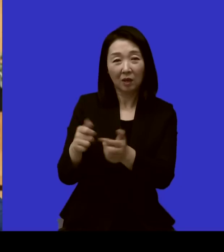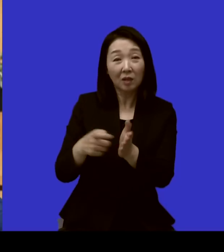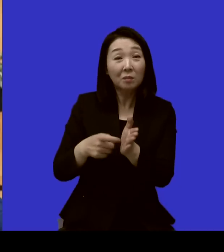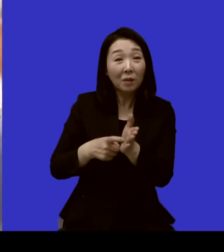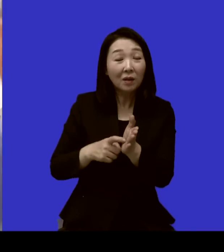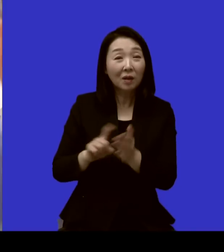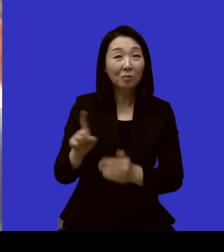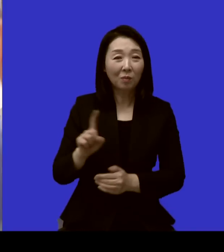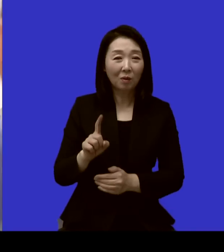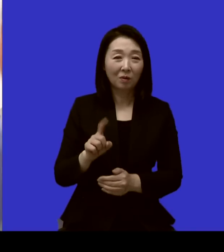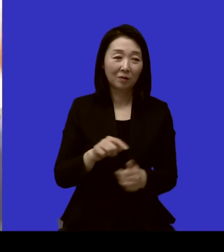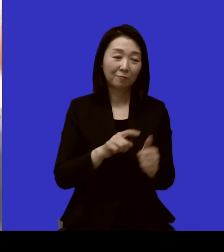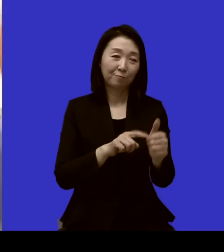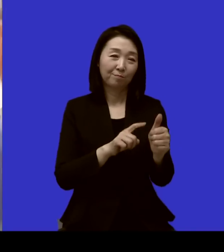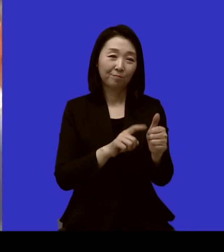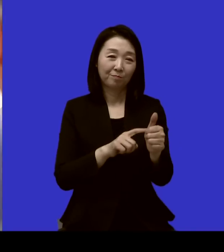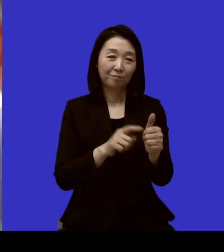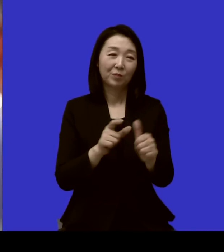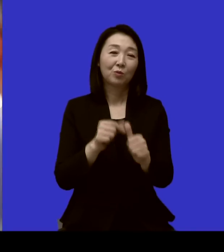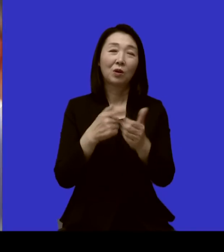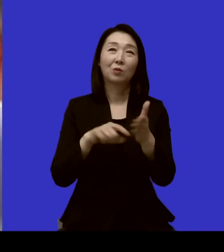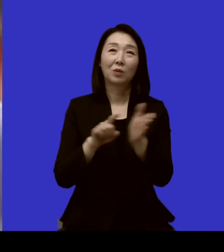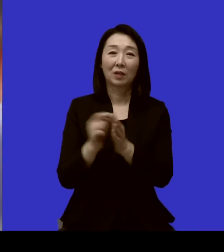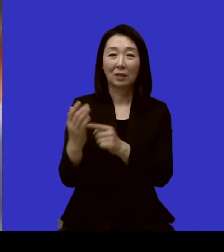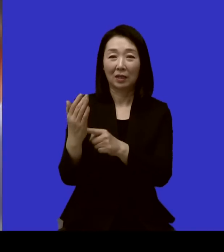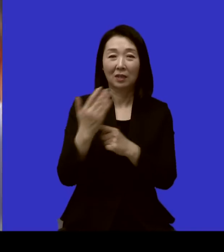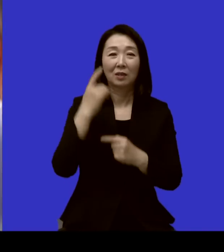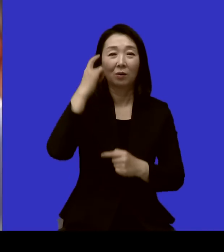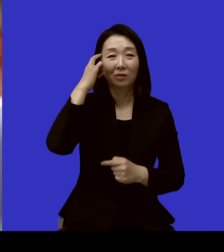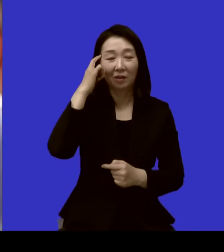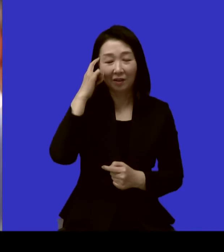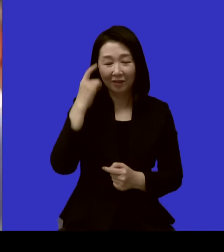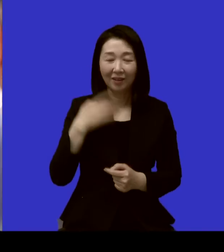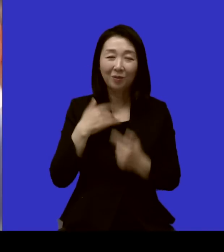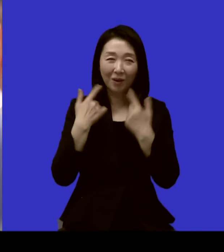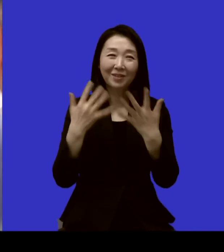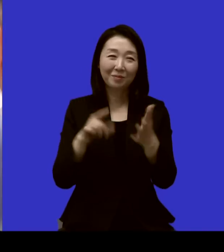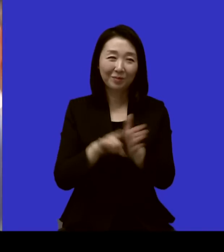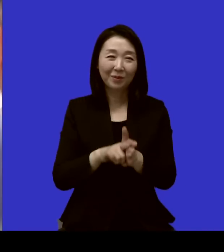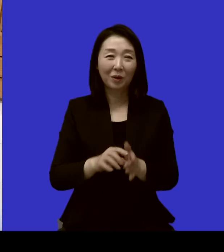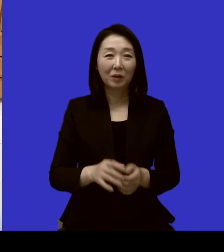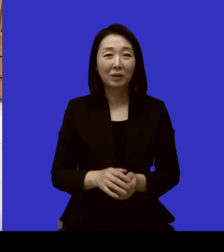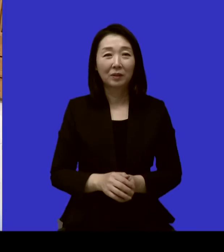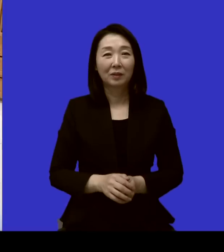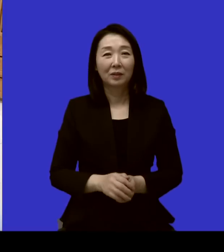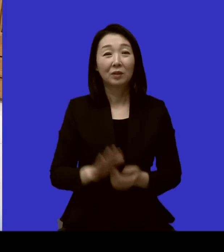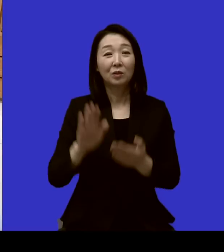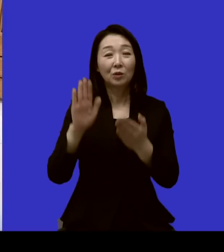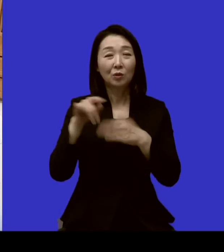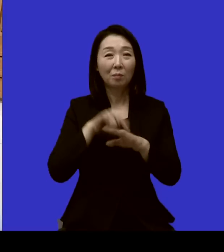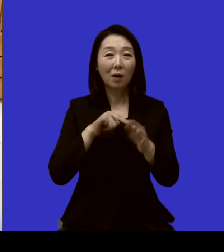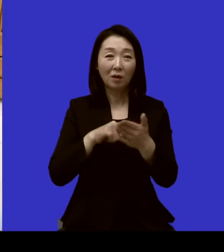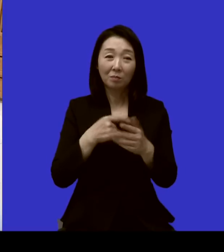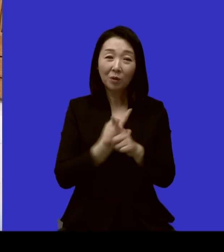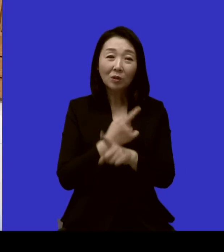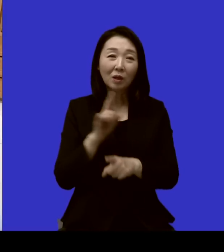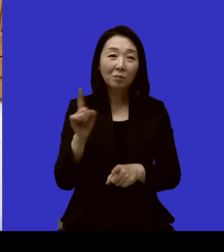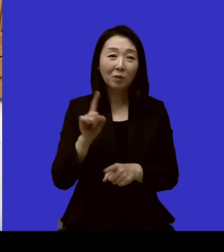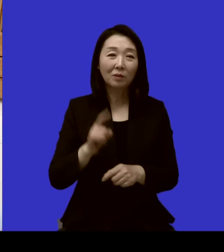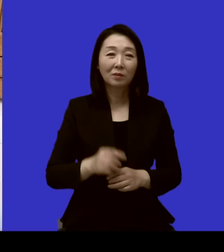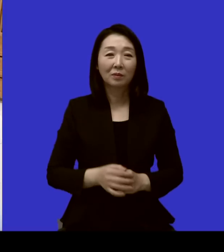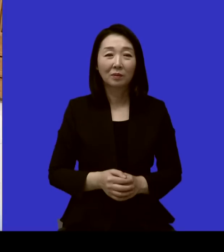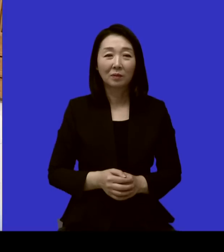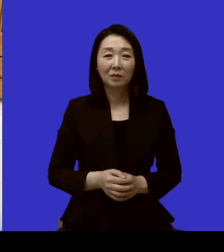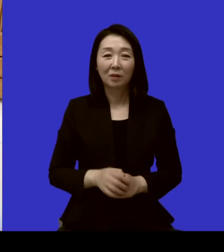이제 우리 사랑하는 주 작가님을 구하기 위해서 나타나셨다고 생각이 예, 드는데. 저는 그렇게 확신하고 있어요. 예. 그럼 그 이후에 이제 심경의 변화가 생겼어요?